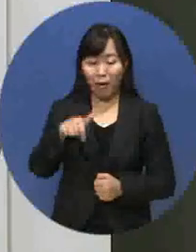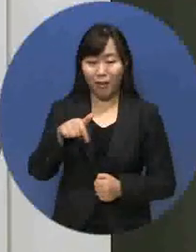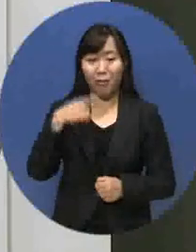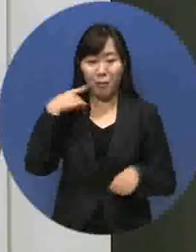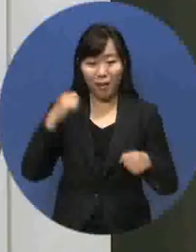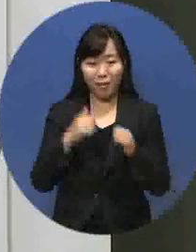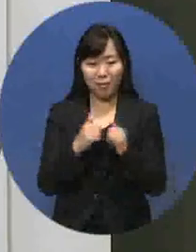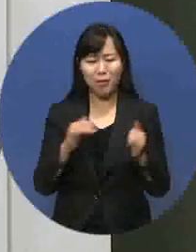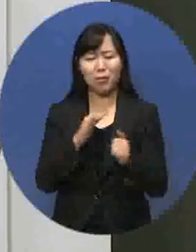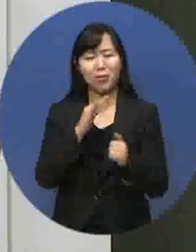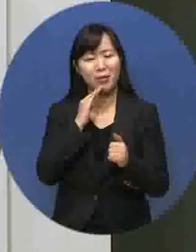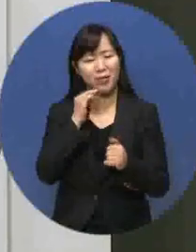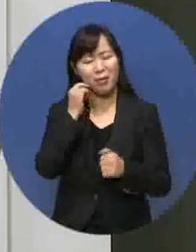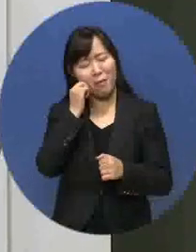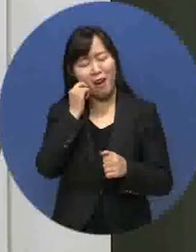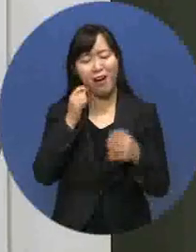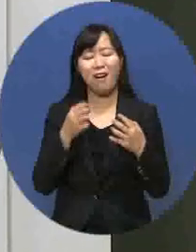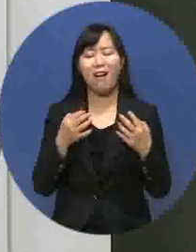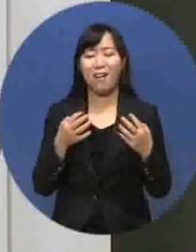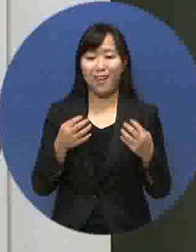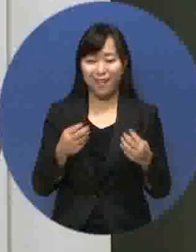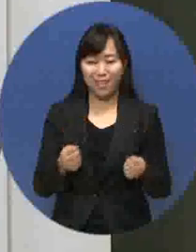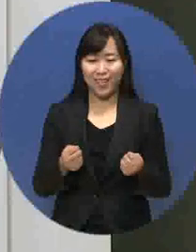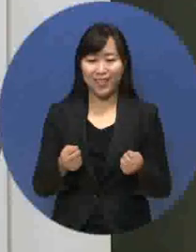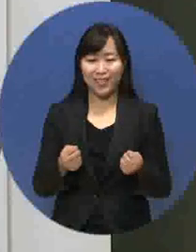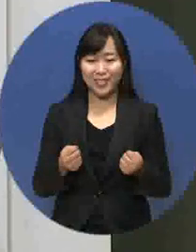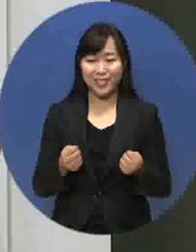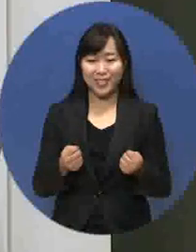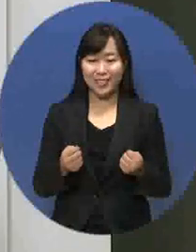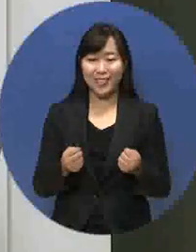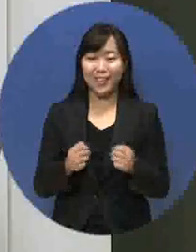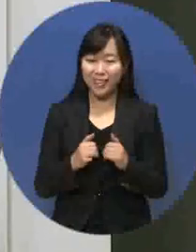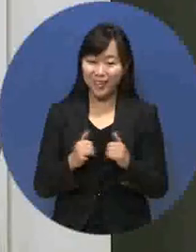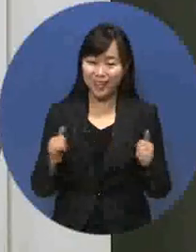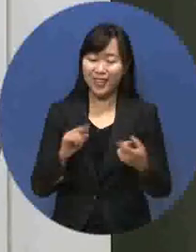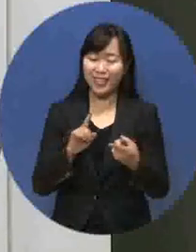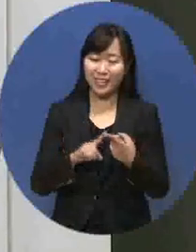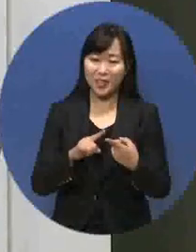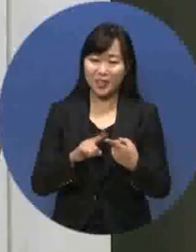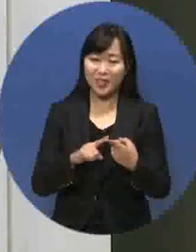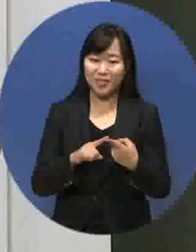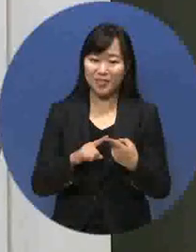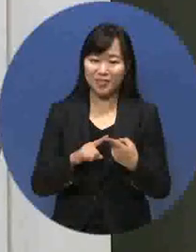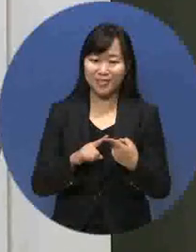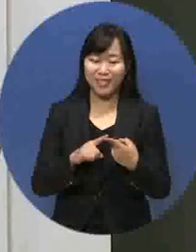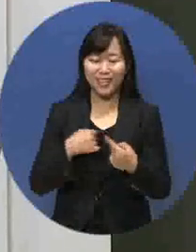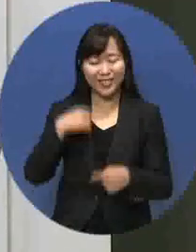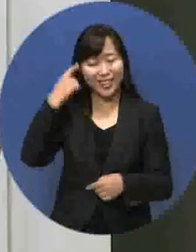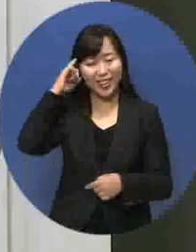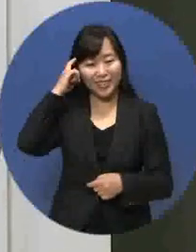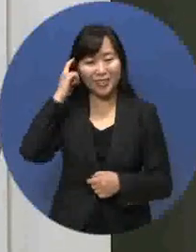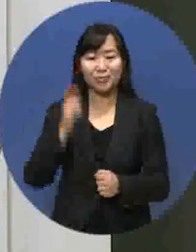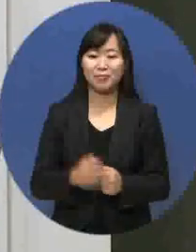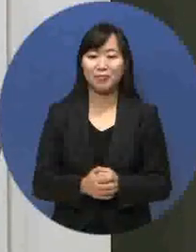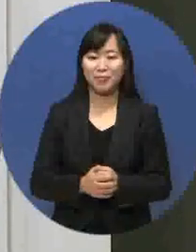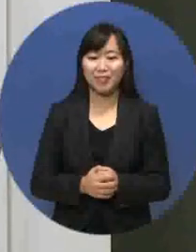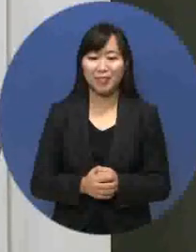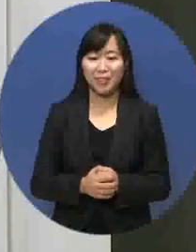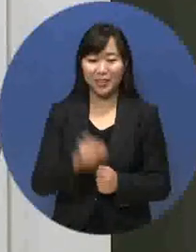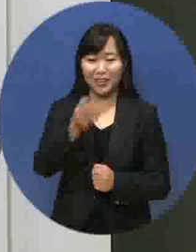배우가 얼마나 많은 인기 절정에 있는 주인공인가 막 그런 생각도 해봅니다.